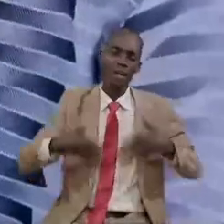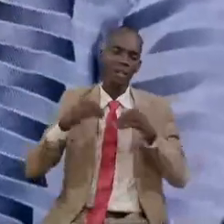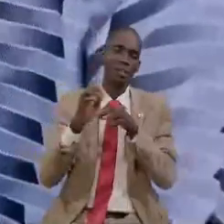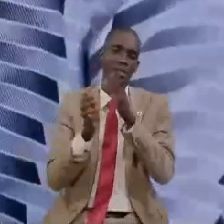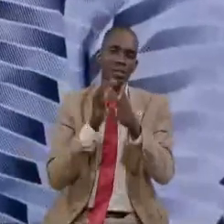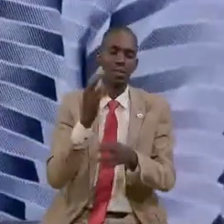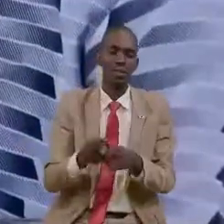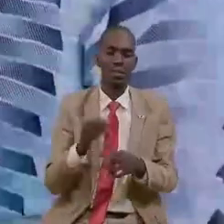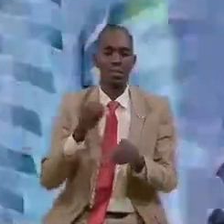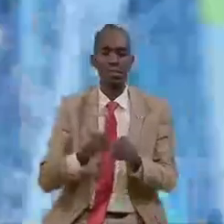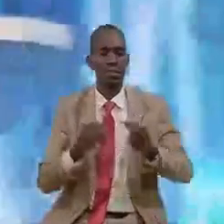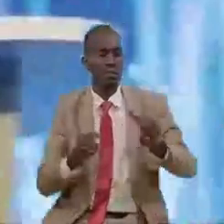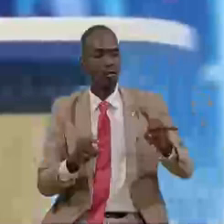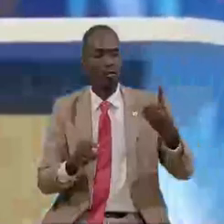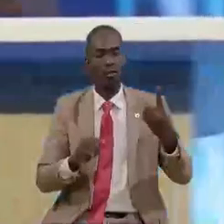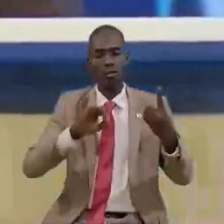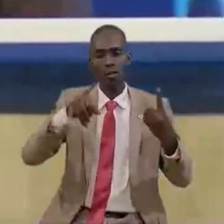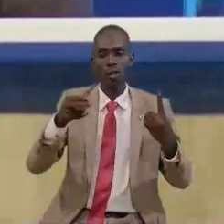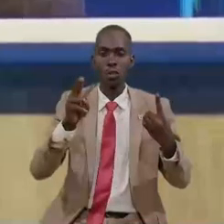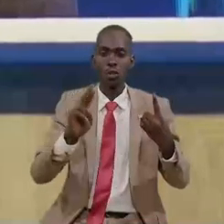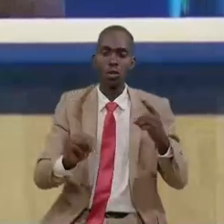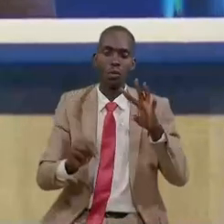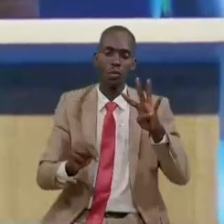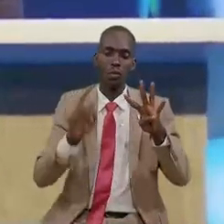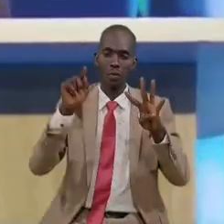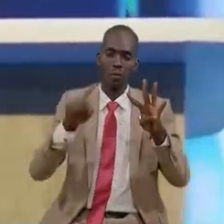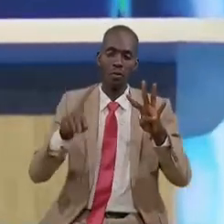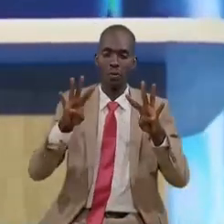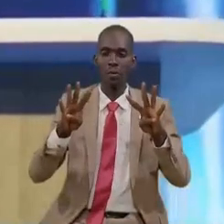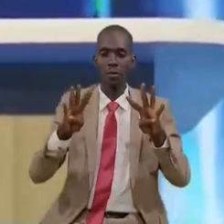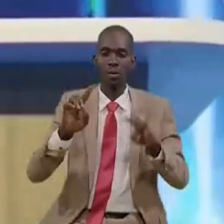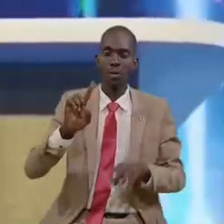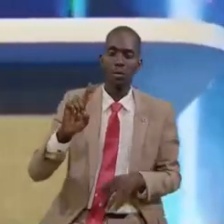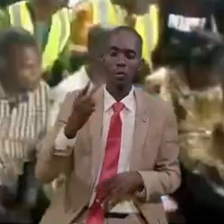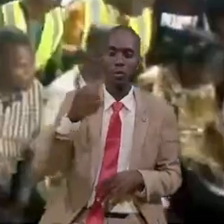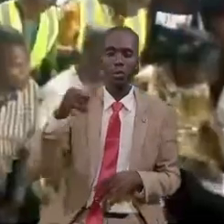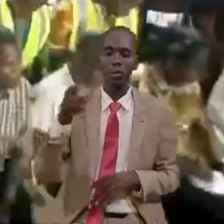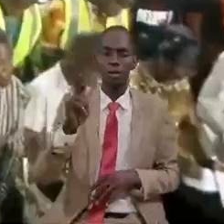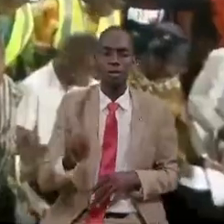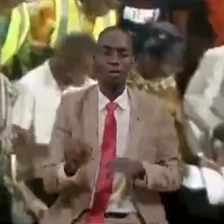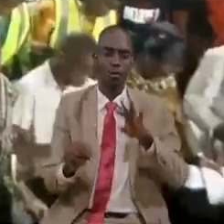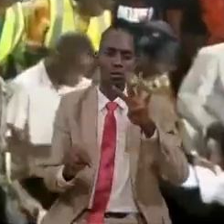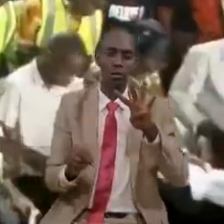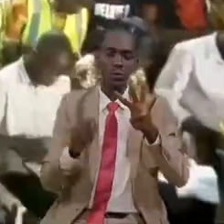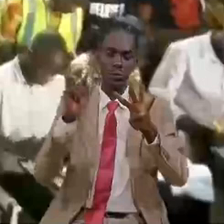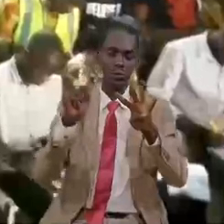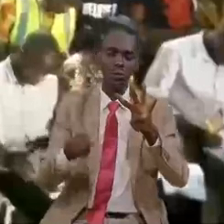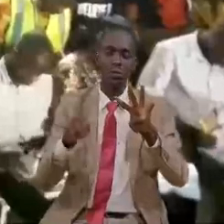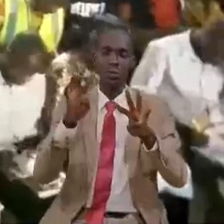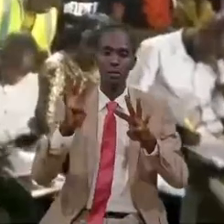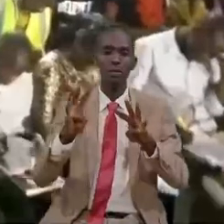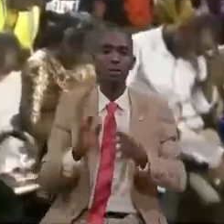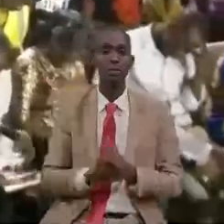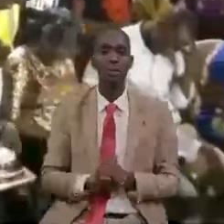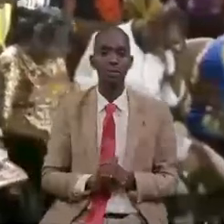Jean. Chapitre 4, et je lis le verset 4, 1 Jean, chapitre 4, nous allons voir le